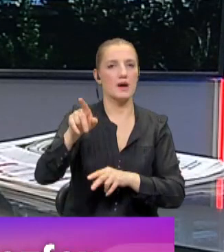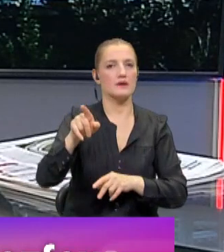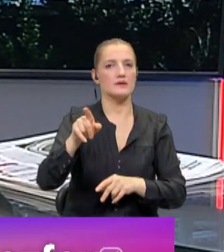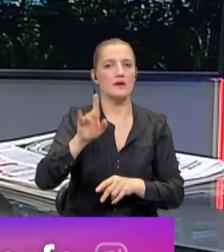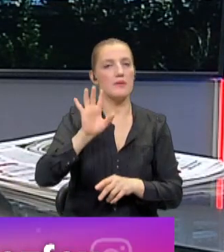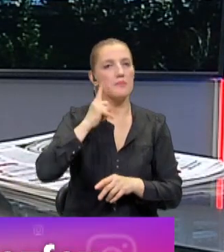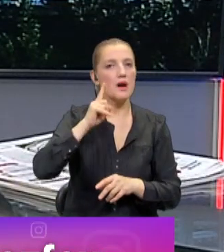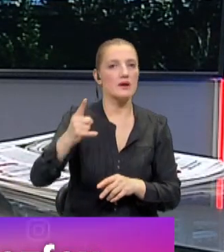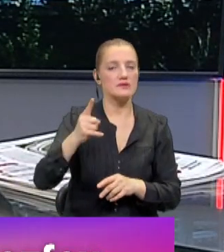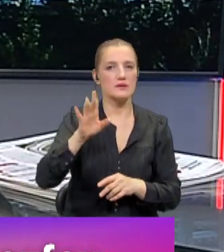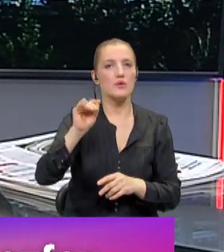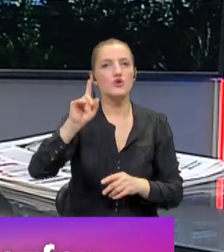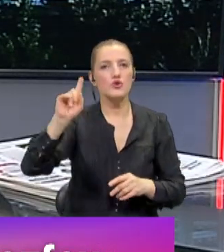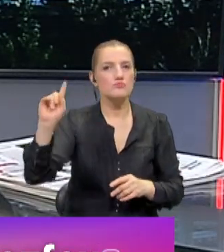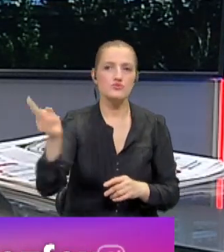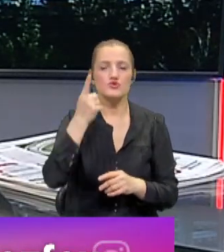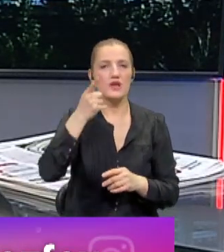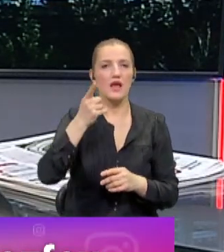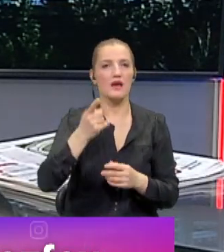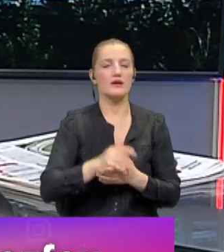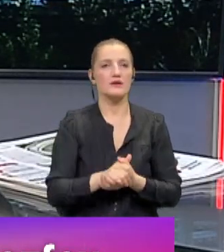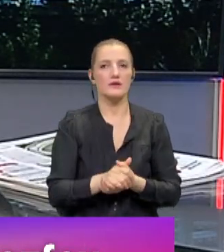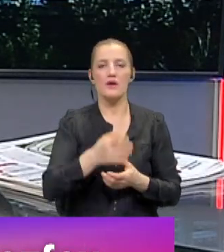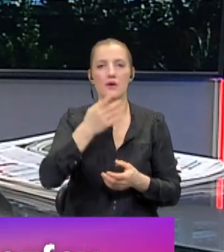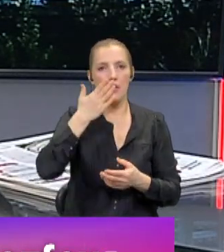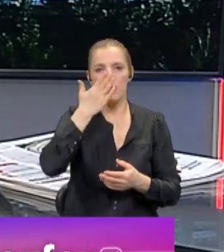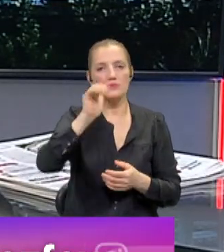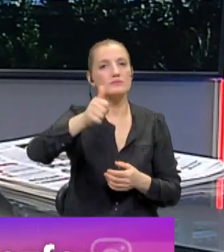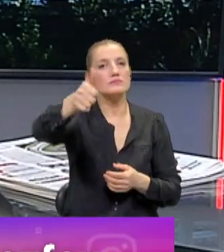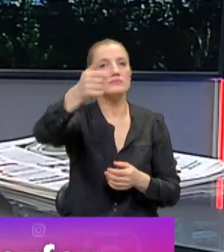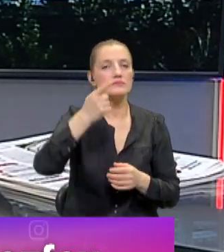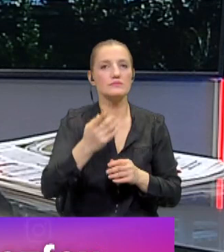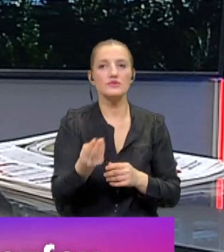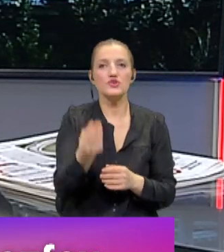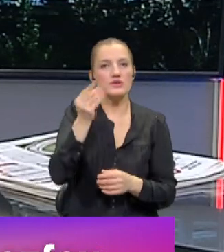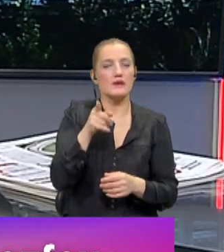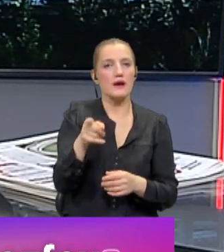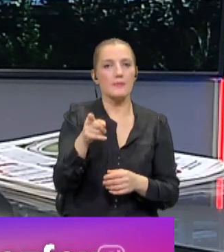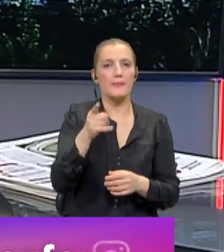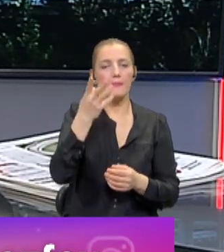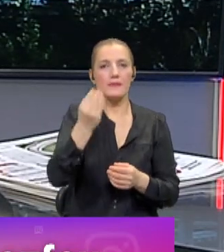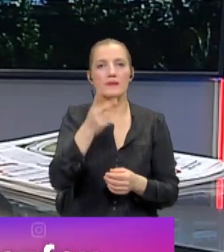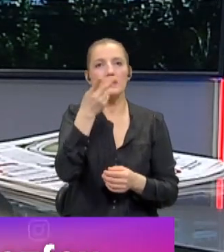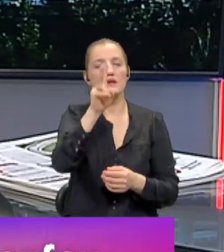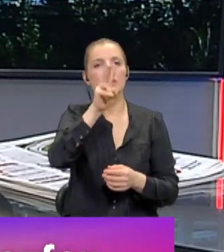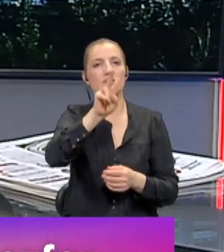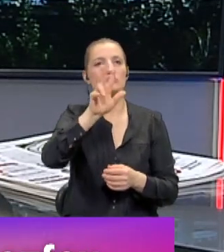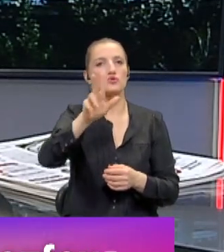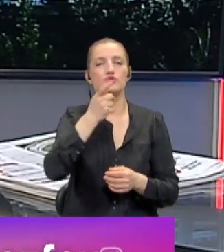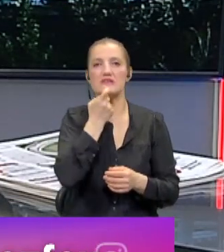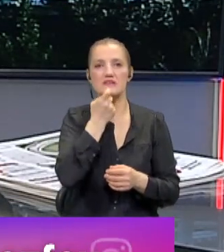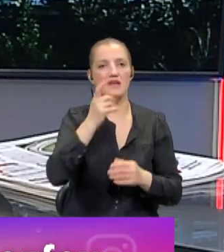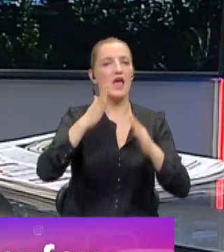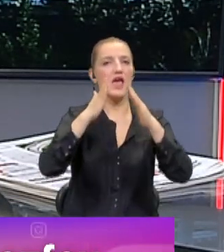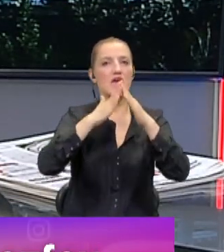önce o müjdeyi Hani olası müjdeyi önümüzdeki günlerde karşımıza çıkabilecek olan ve 2023'te